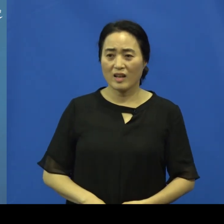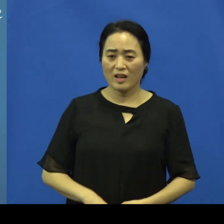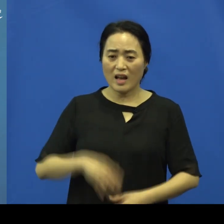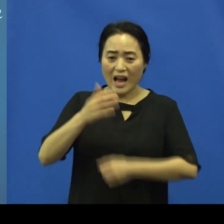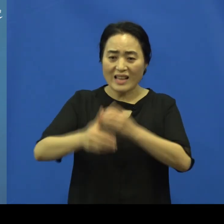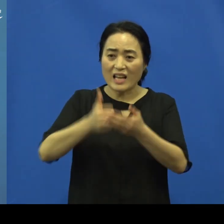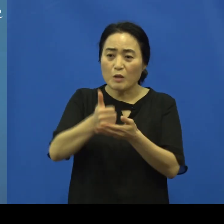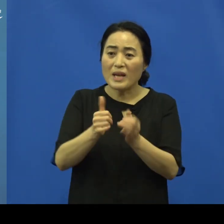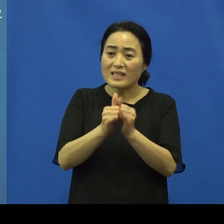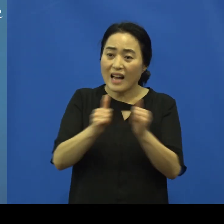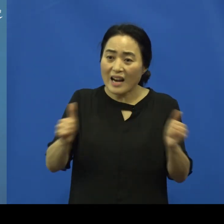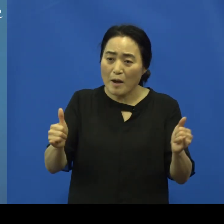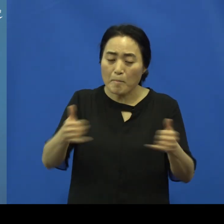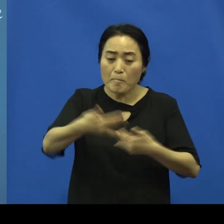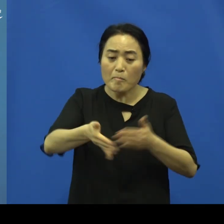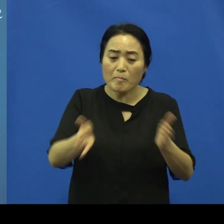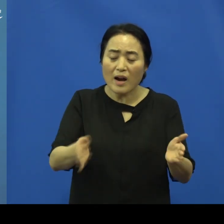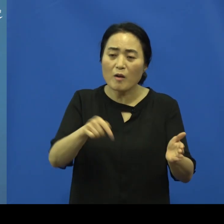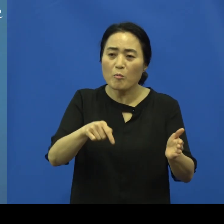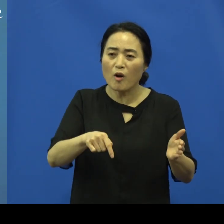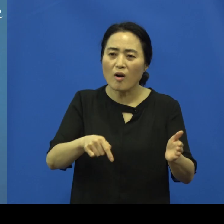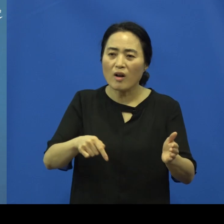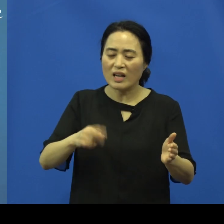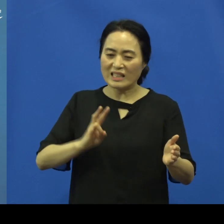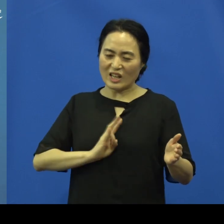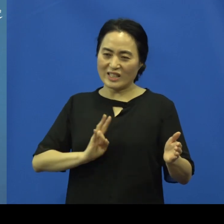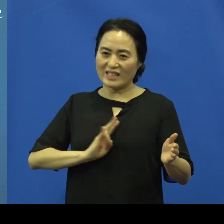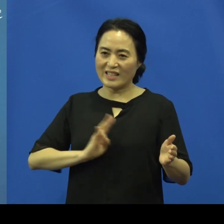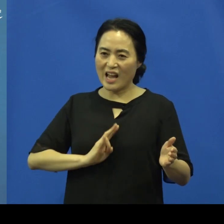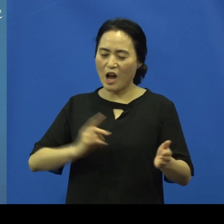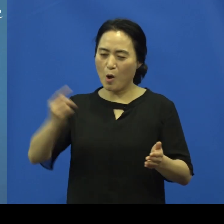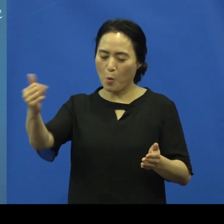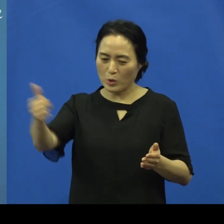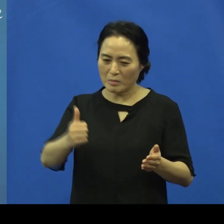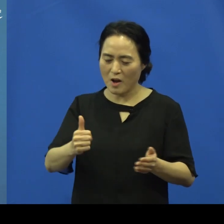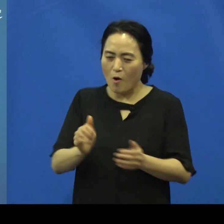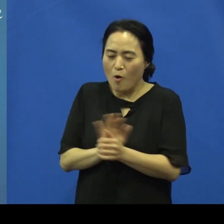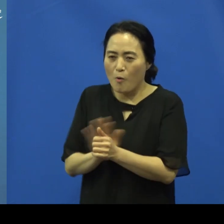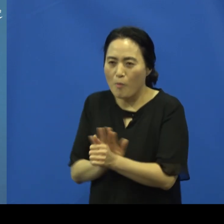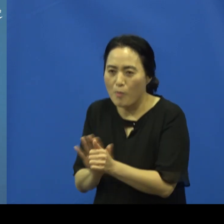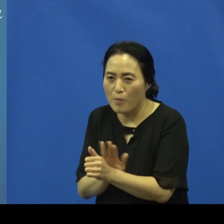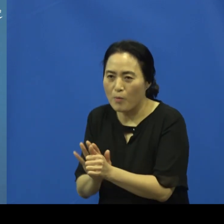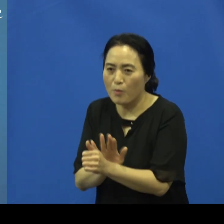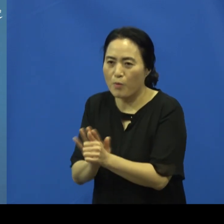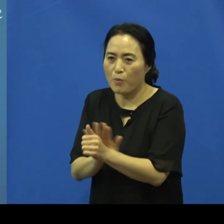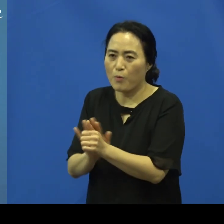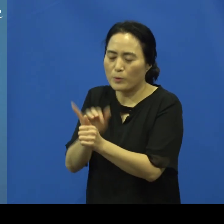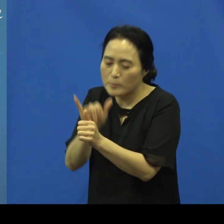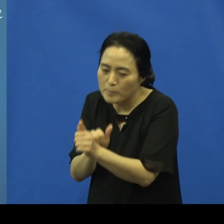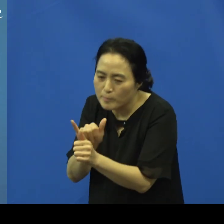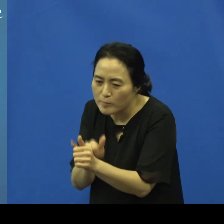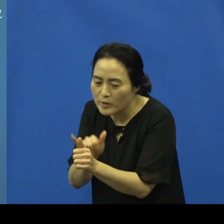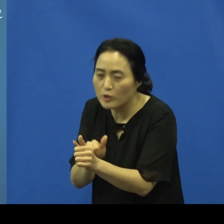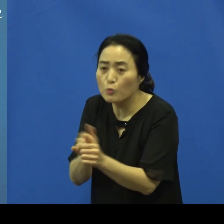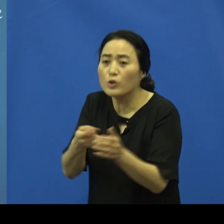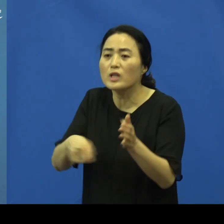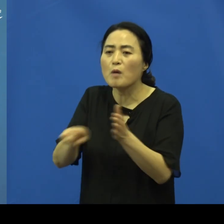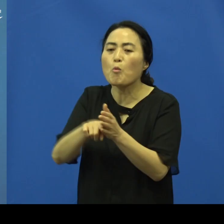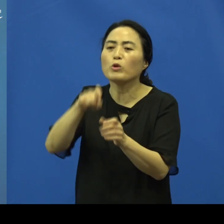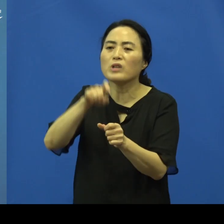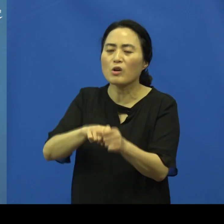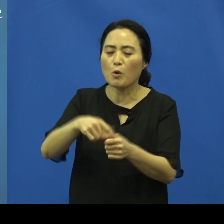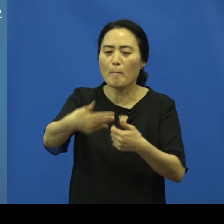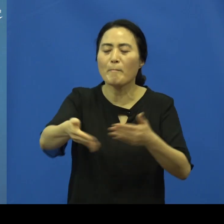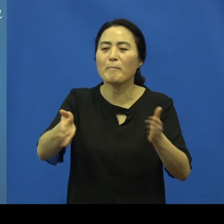위해서, 그러니까 선지자를 환대하기 위해서, 주의 종을 잘 섬기기 위해서 잘 쉴 수 있는 공간을 만들었던 곳이